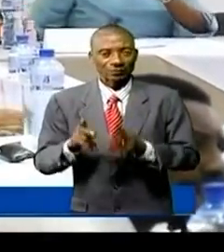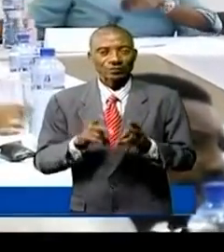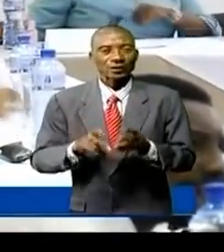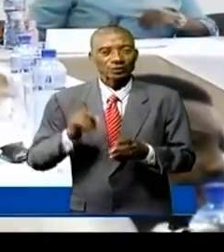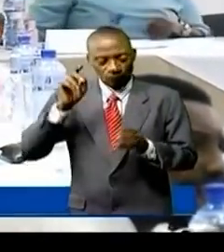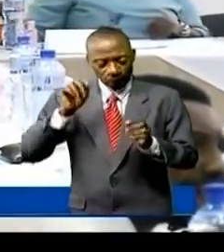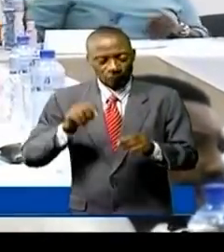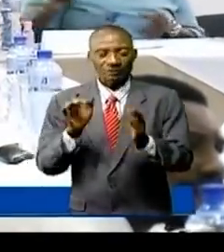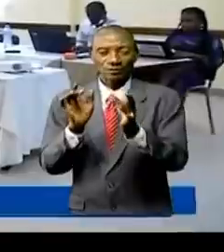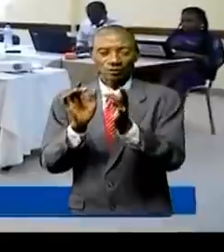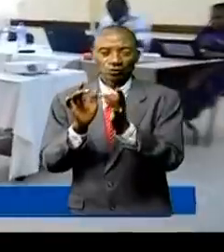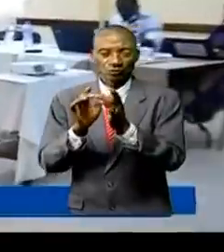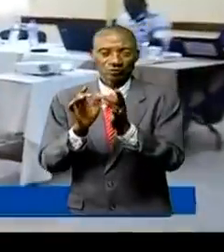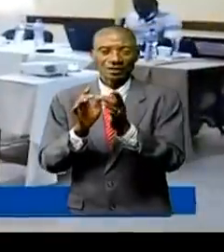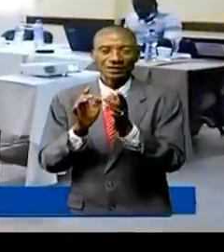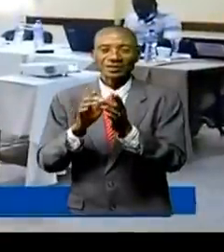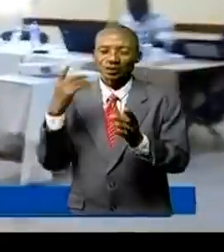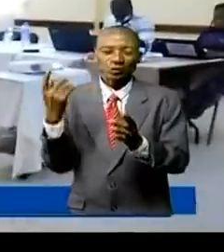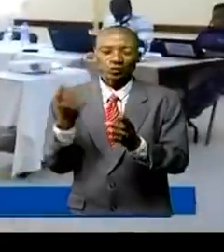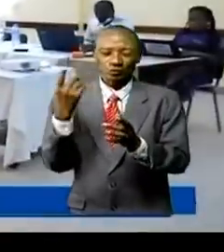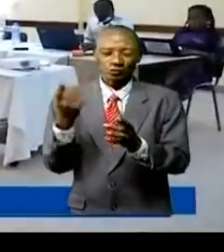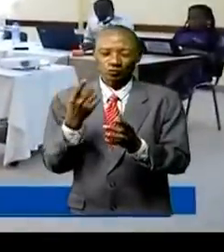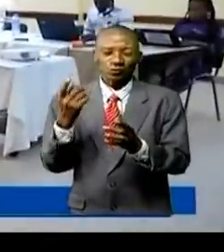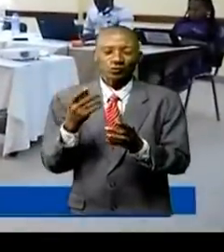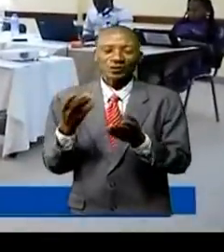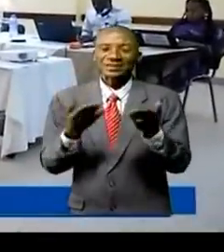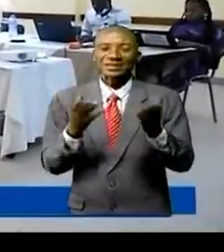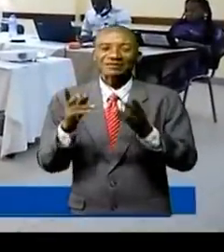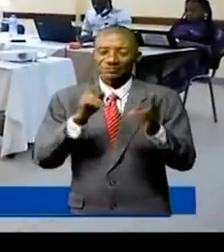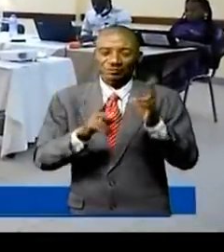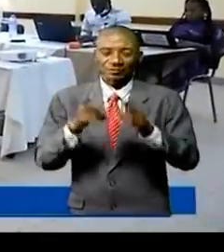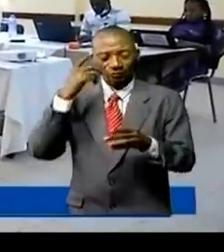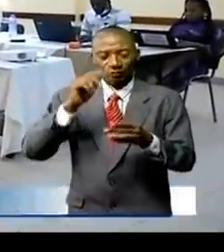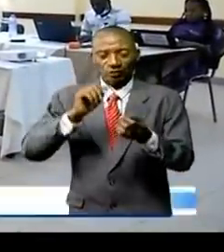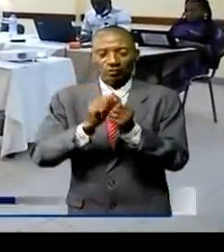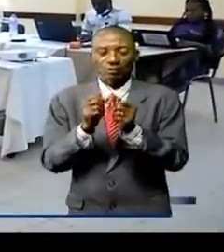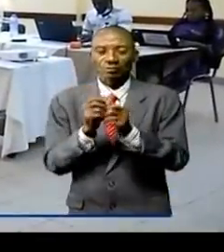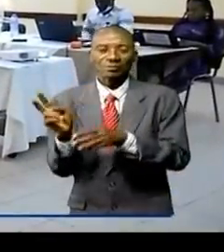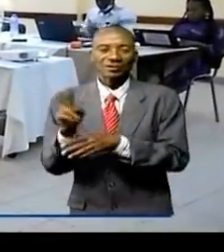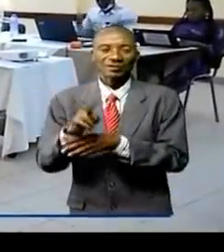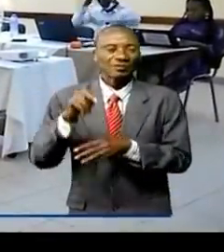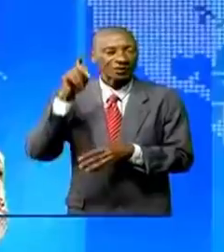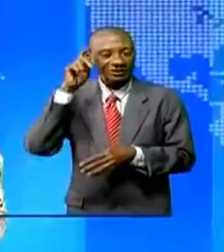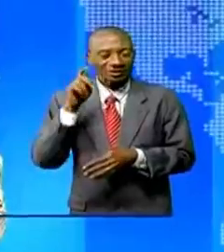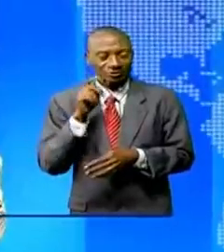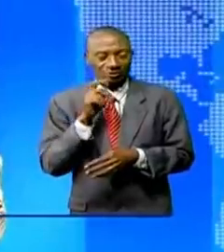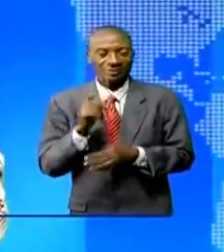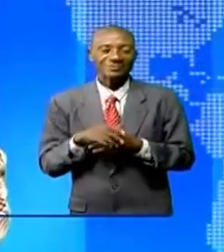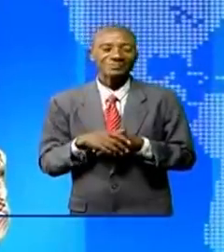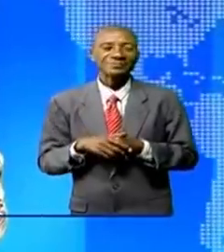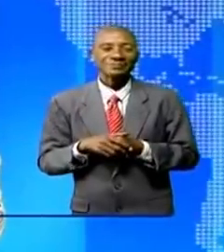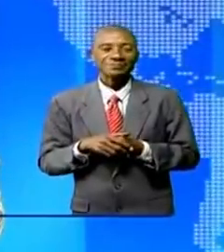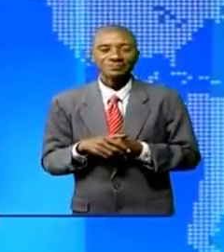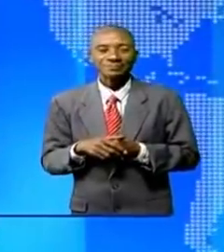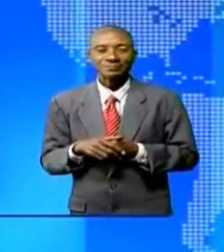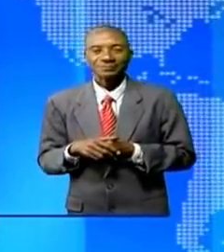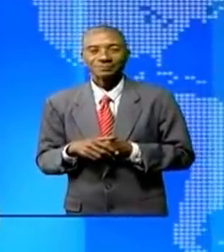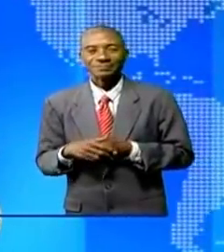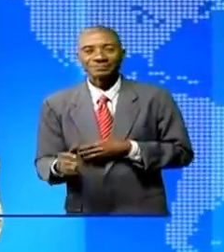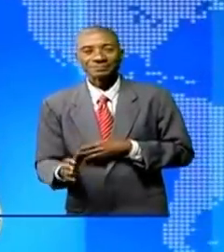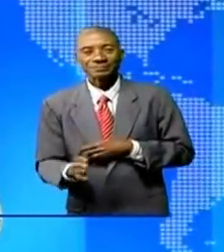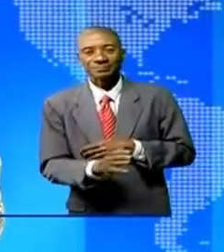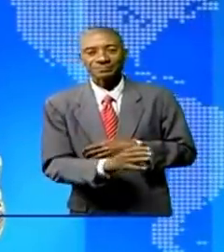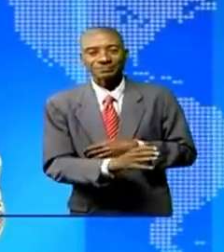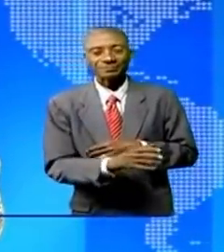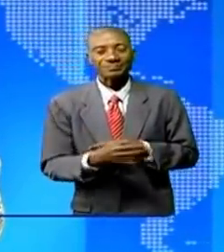contacter à tout moment pour les services liés aux violences sexuelles basées sur les genres. Le vice-ministre de la Santé